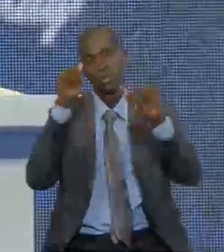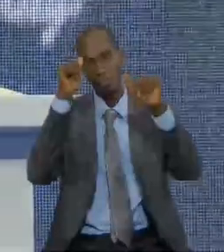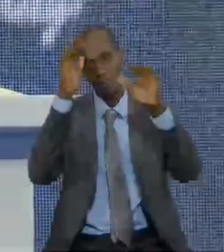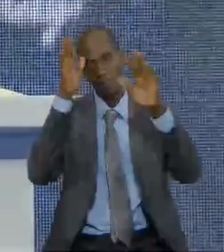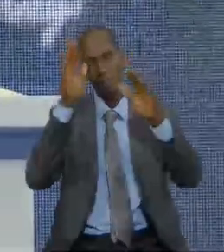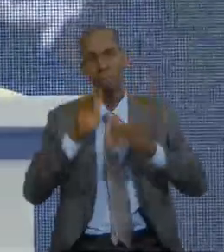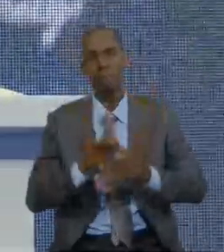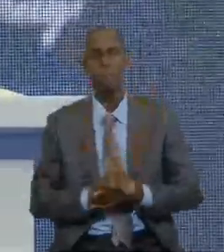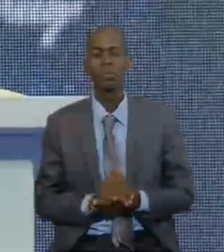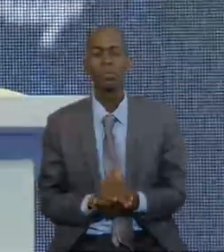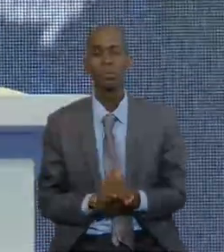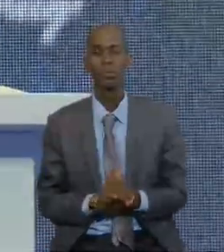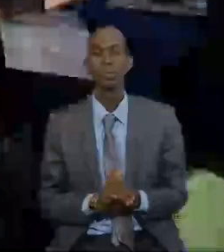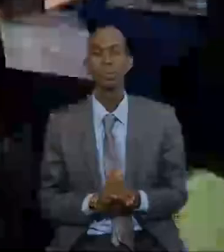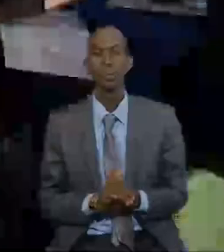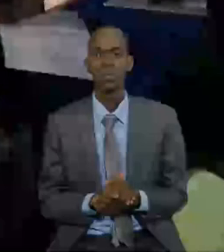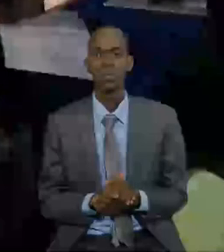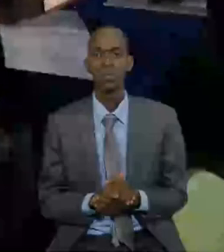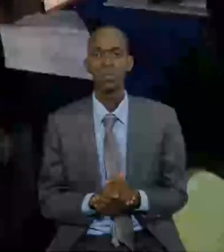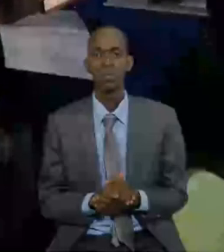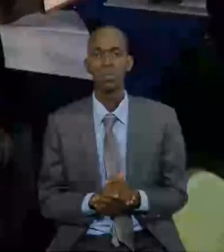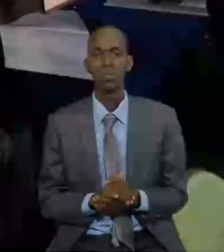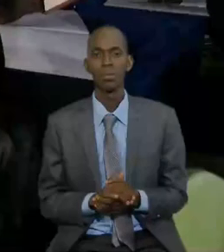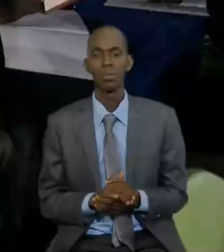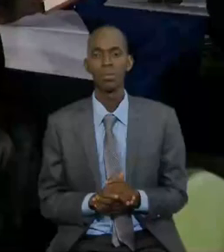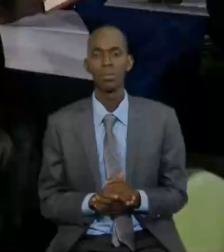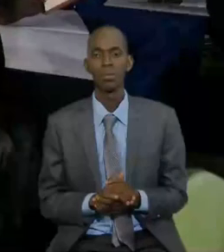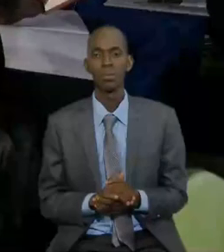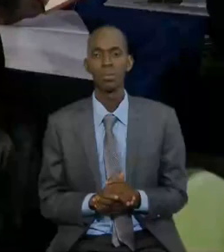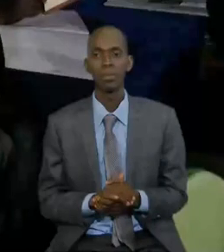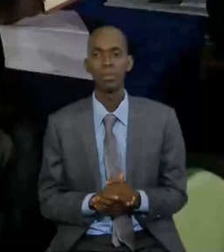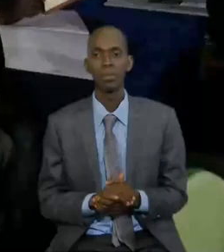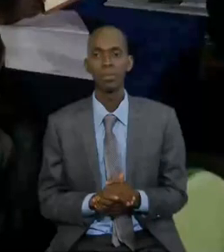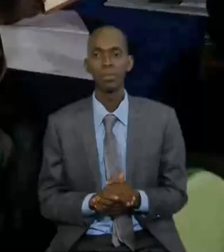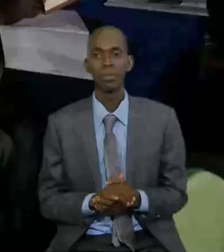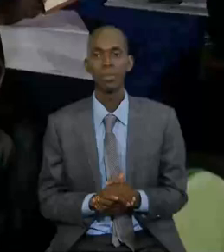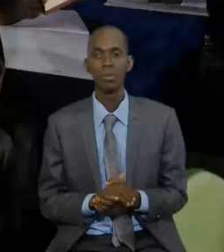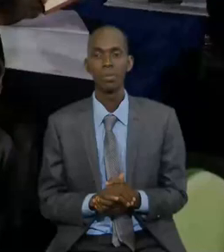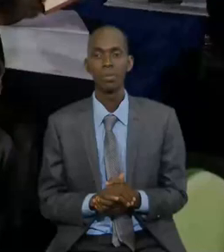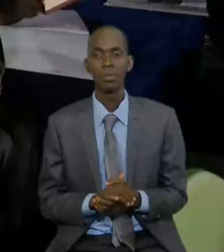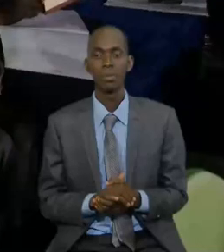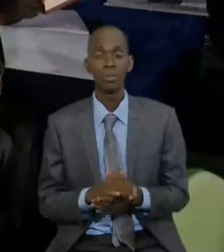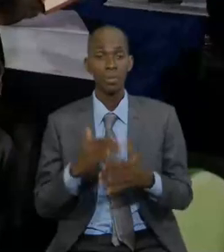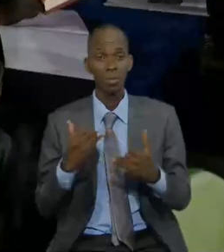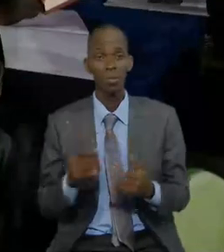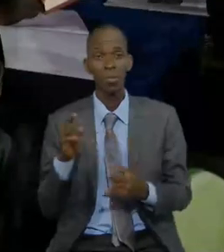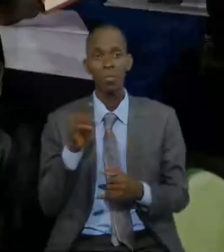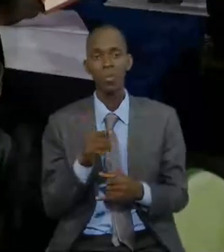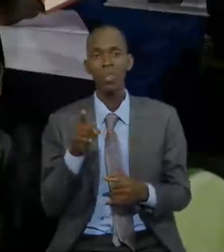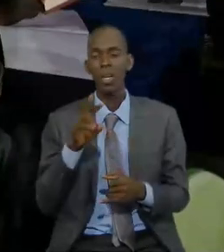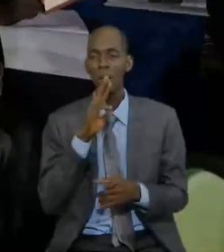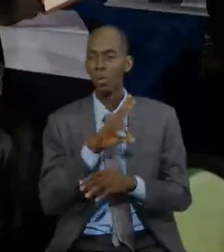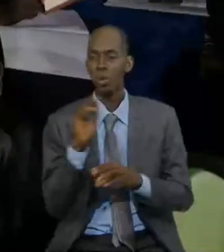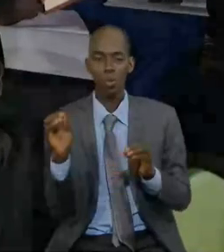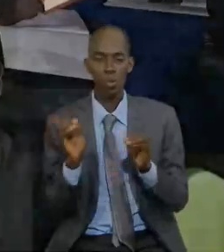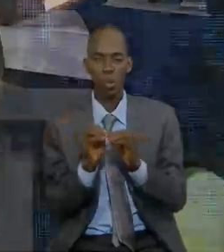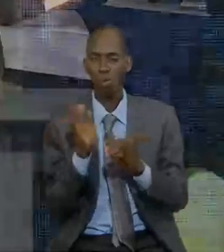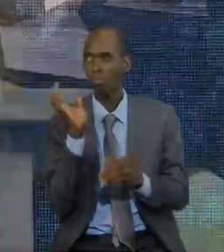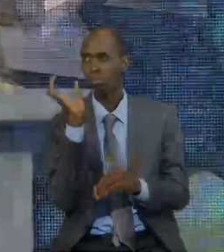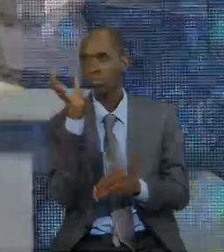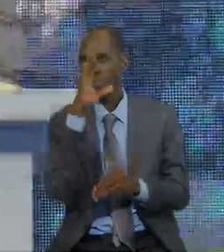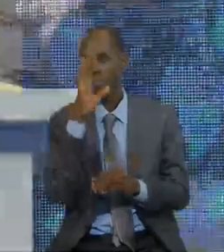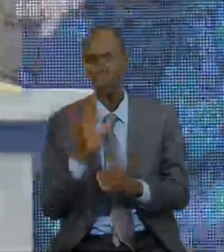dédicace par lui nous avons les uns les autres accès auprès du Père dans un même esprit vous êtes plus